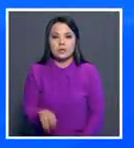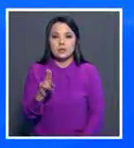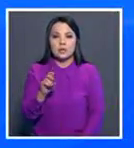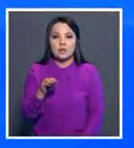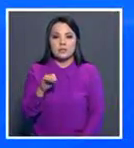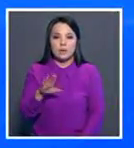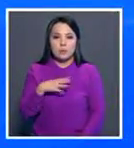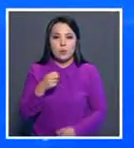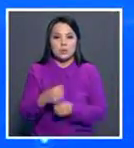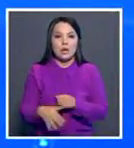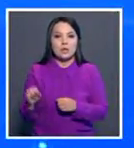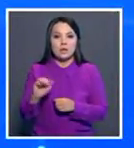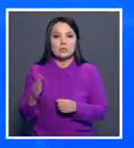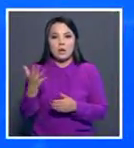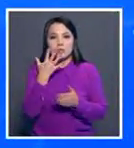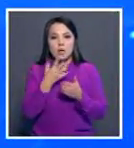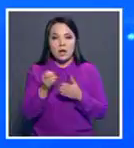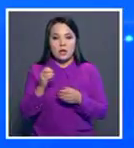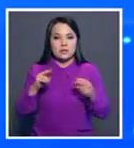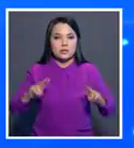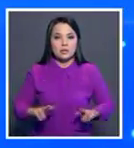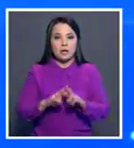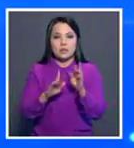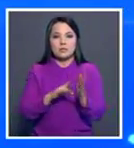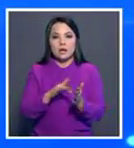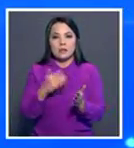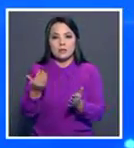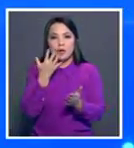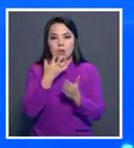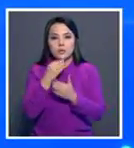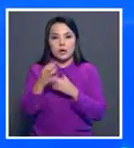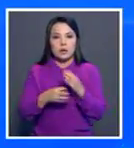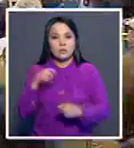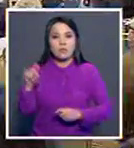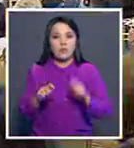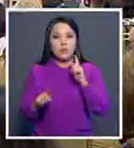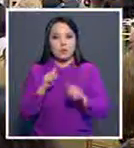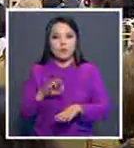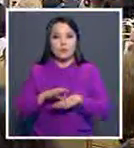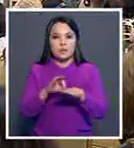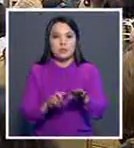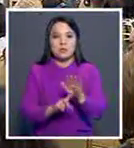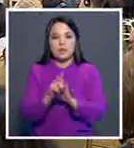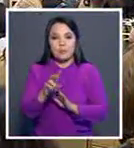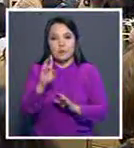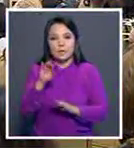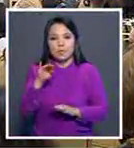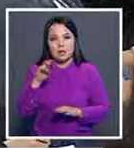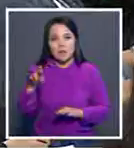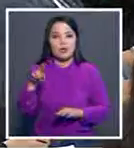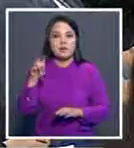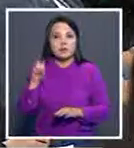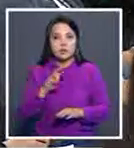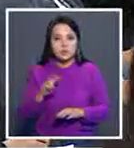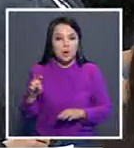Креативті Орталық Азия бүгін Елордада дәл осындай атауда арқау еткен халықаралық форум басталды. Шараға Британия, Қырғызстан,